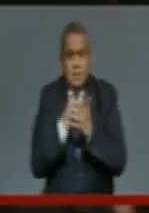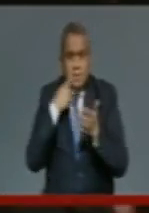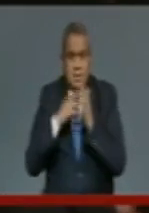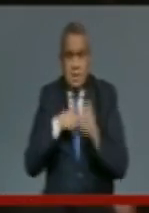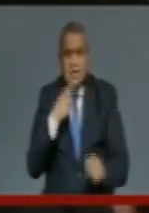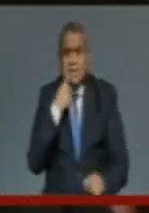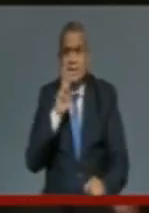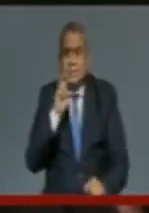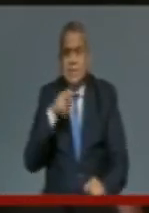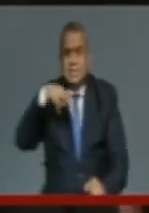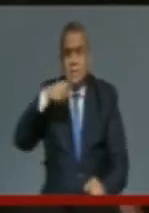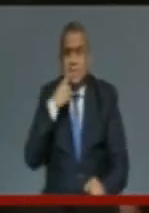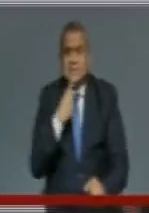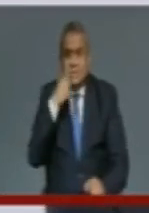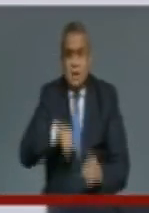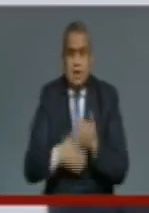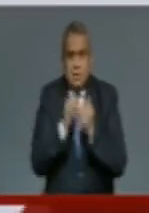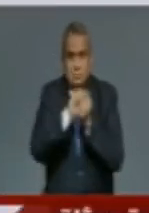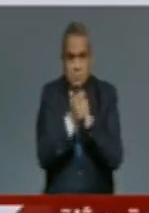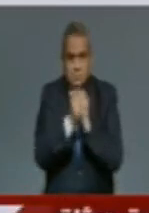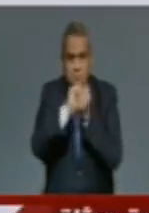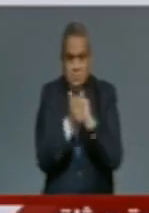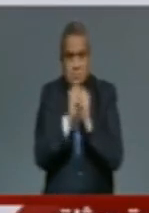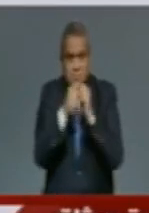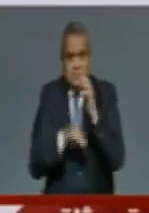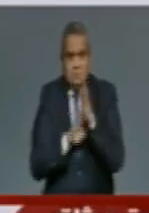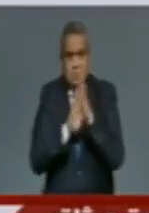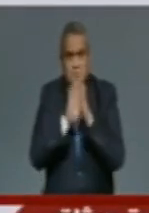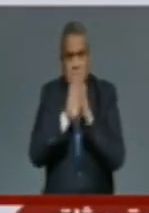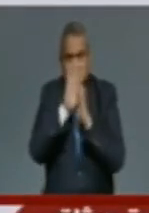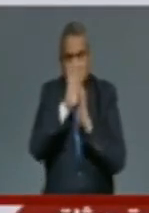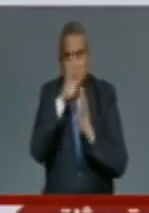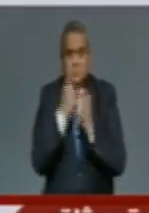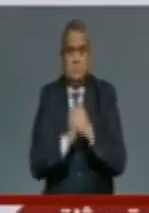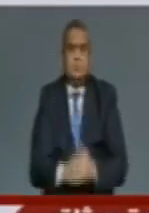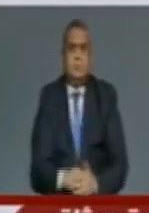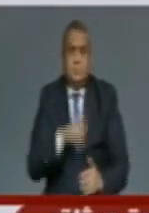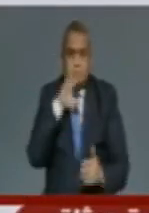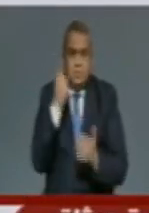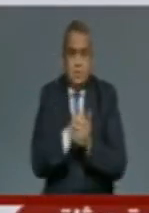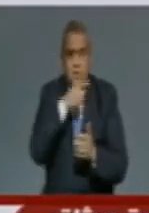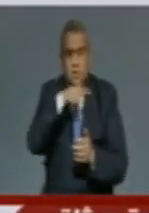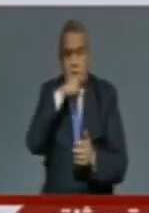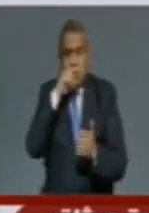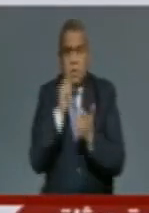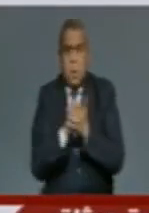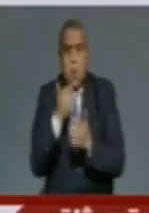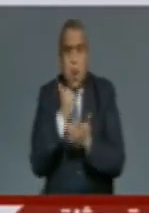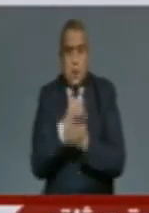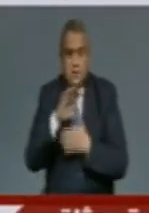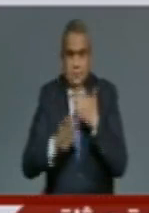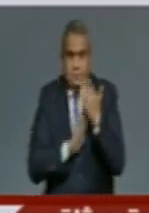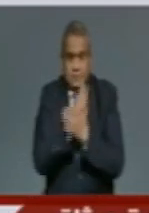سنة حصلت تطورات كبيرة جدا جدا، وبالتالي هو يعني يمكن كل الكلام بيأكد ان هذا الامر محتاج ان